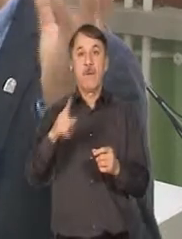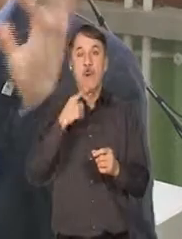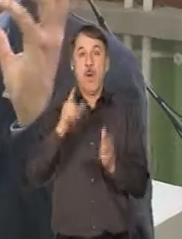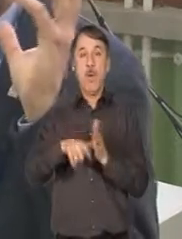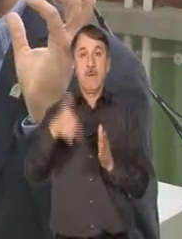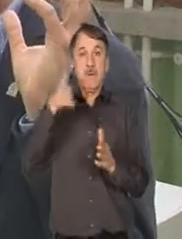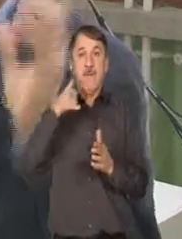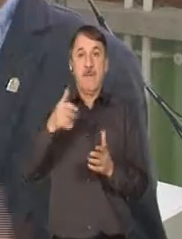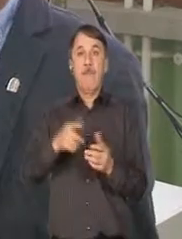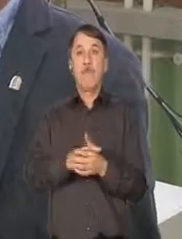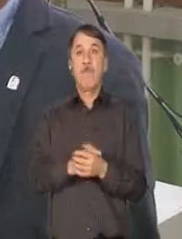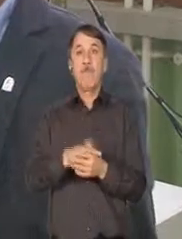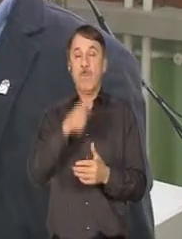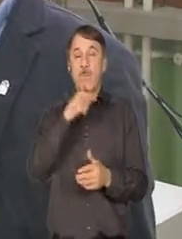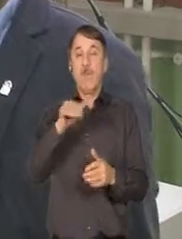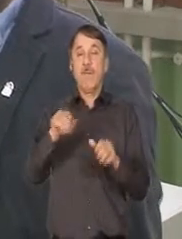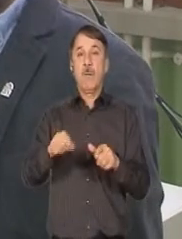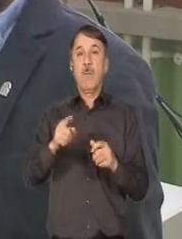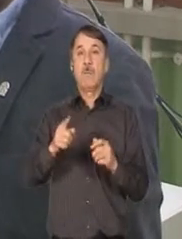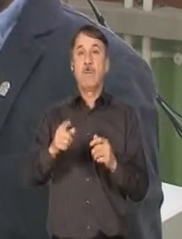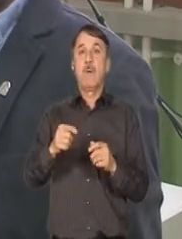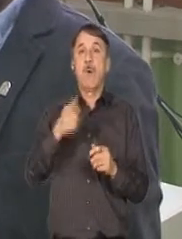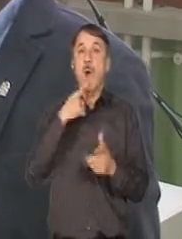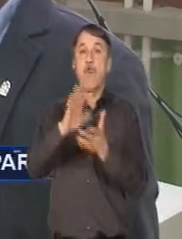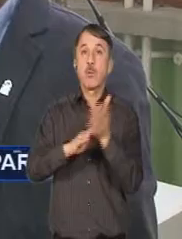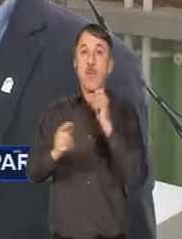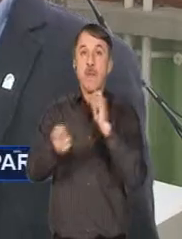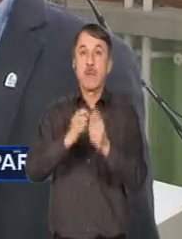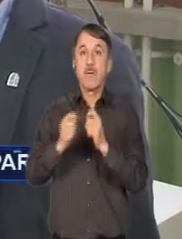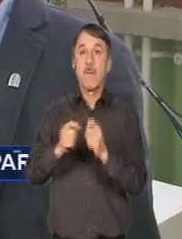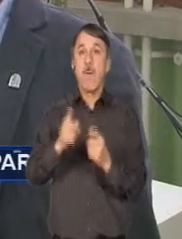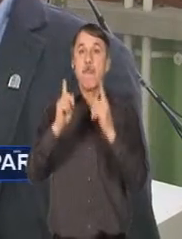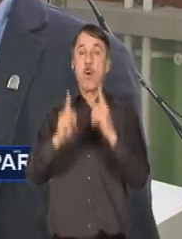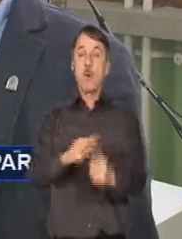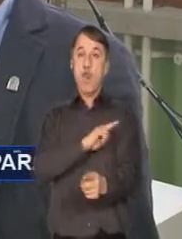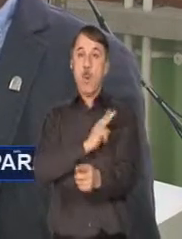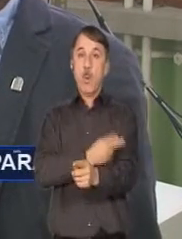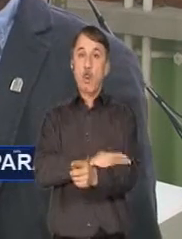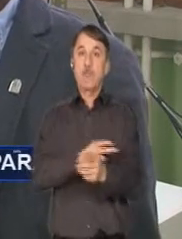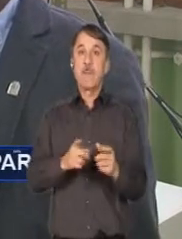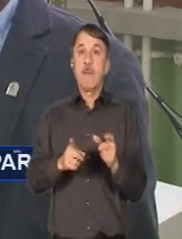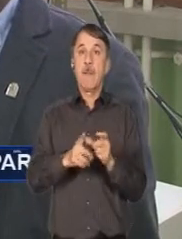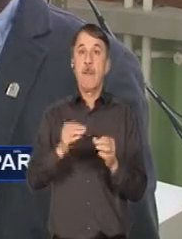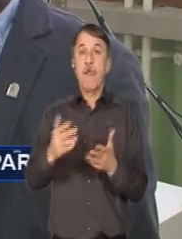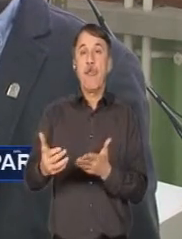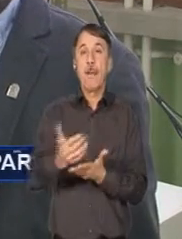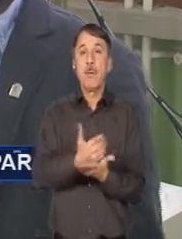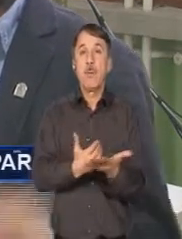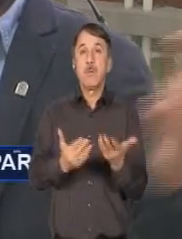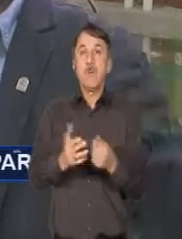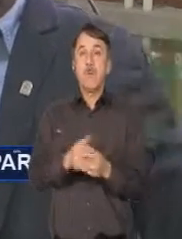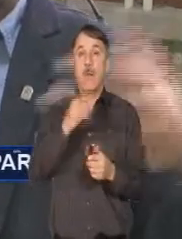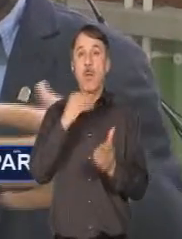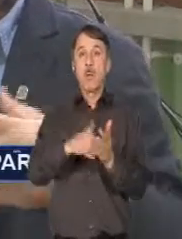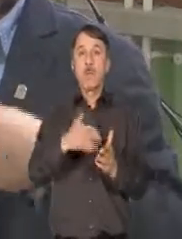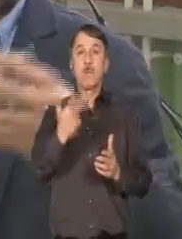pre nego što stavite telefon i započnete razgovor. Postoji mogućnosti korištenja